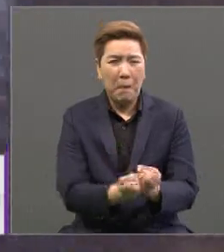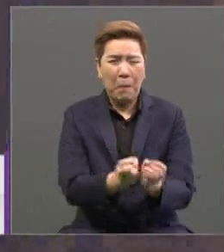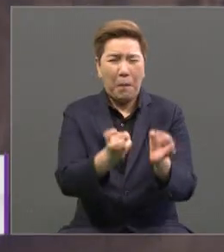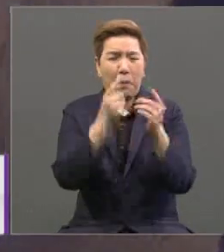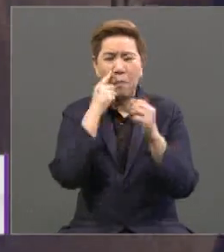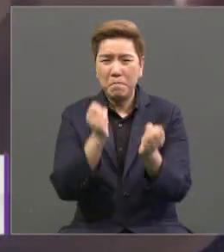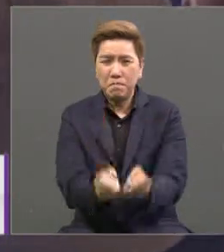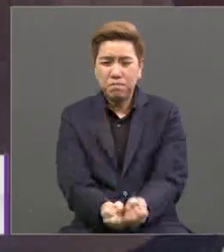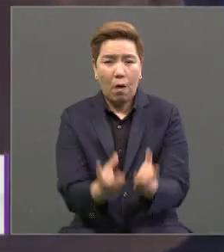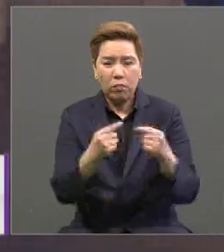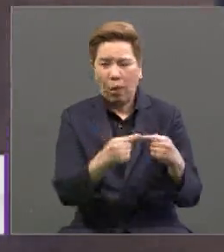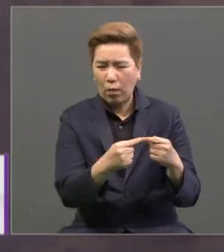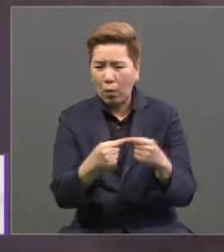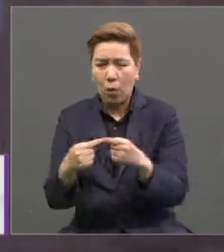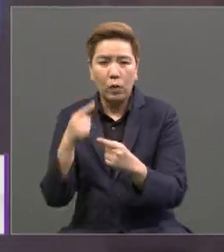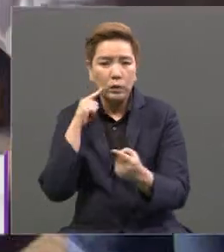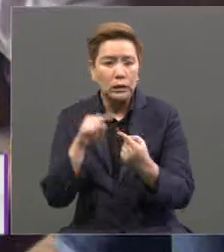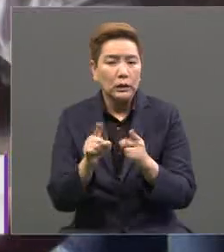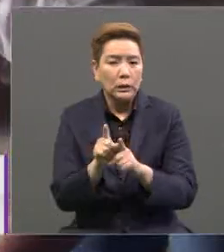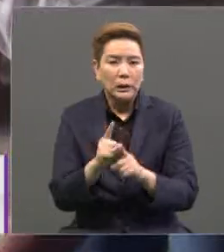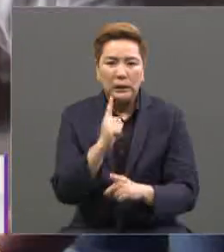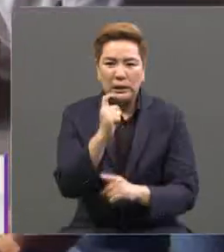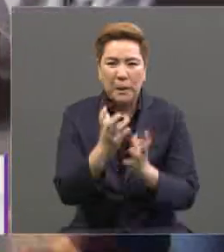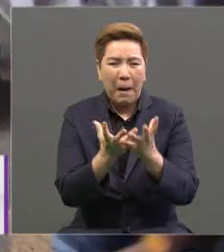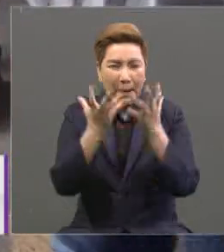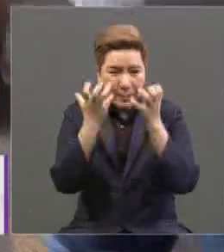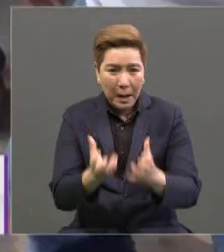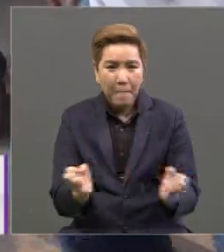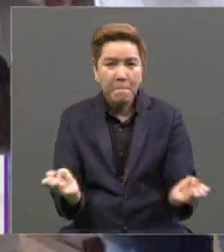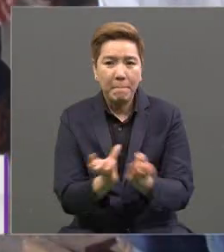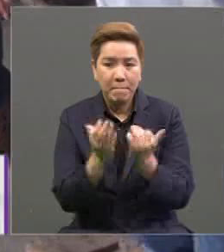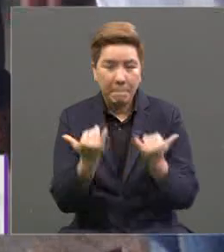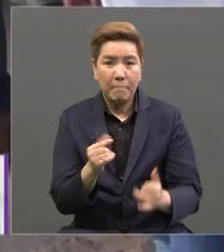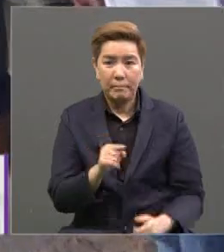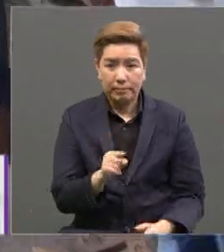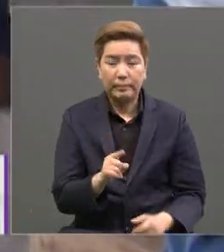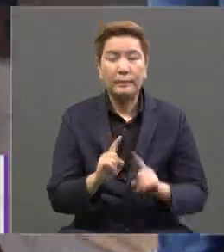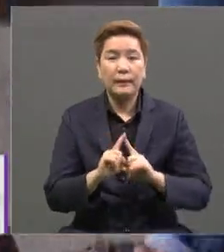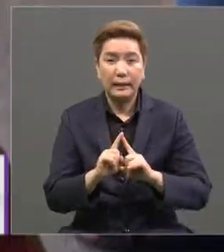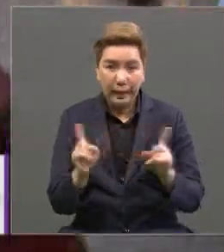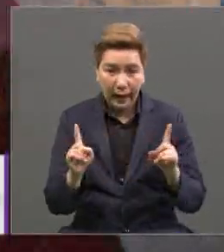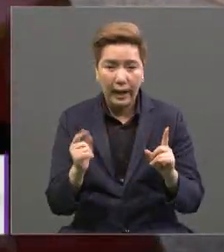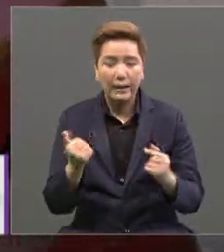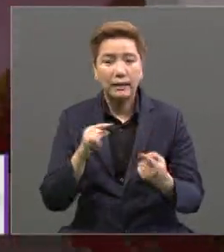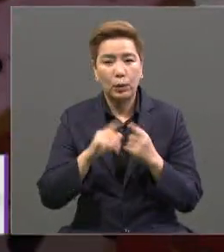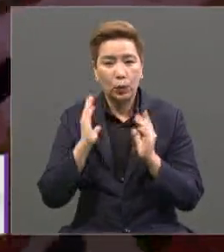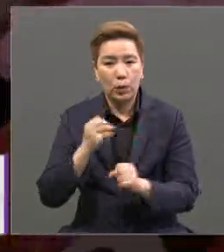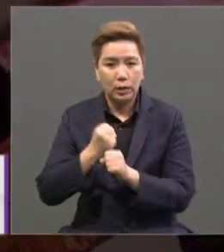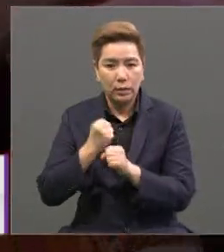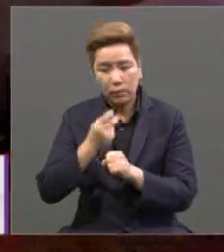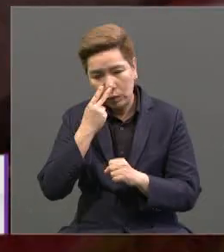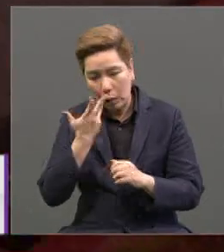มันก็เลยต่อเนื่องกันแล้วมันเลยแบบเป็นความเสียหายค่อนข้างที่จะรุนแรงแต่ว่าอย่างไรก็ตามเนี่ยนะครับเมื่อพนักง